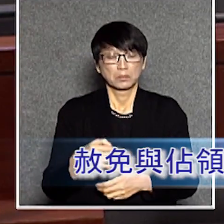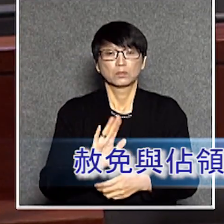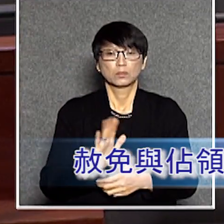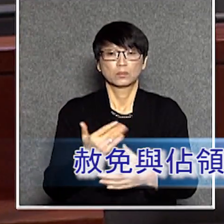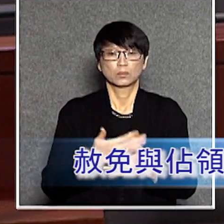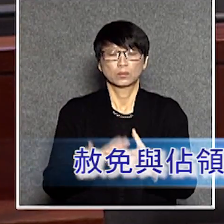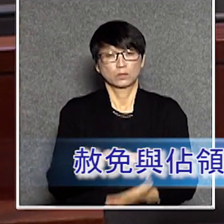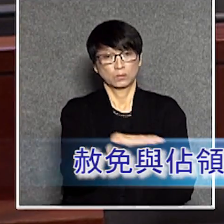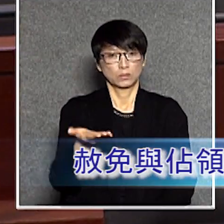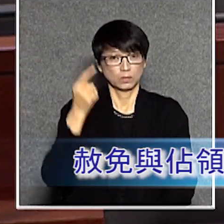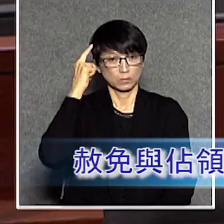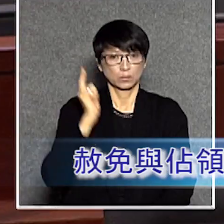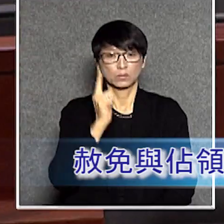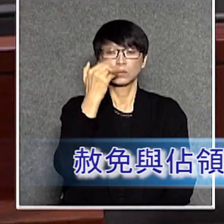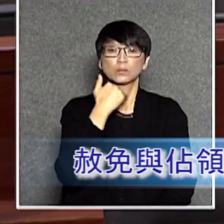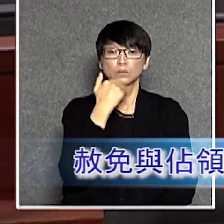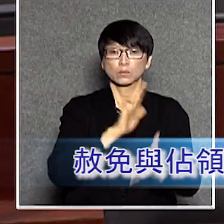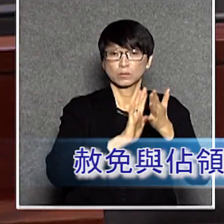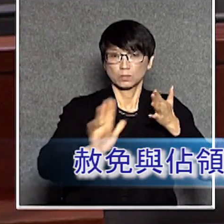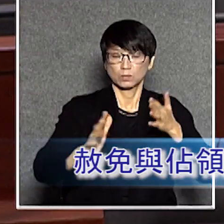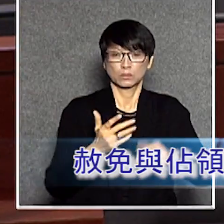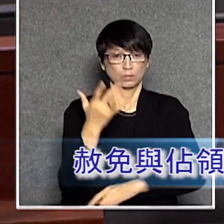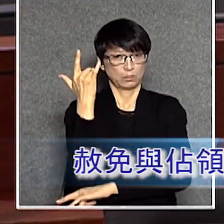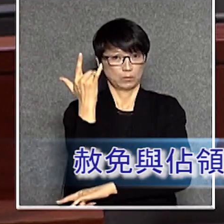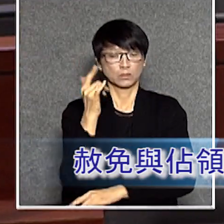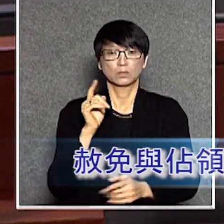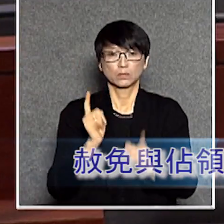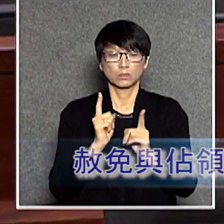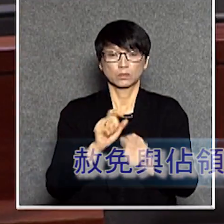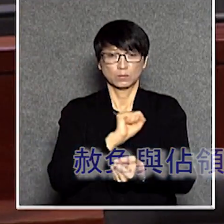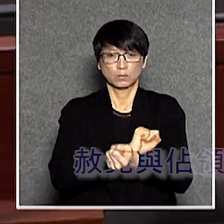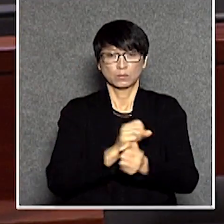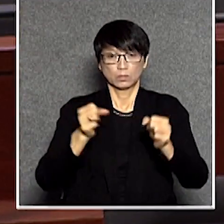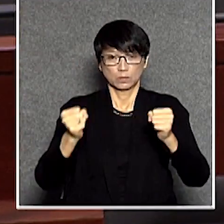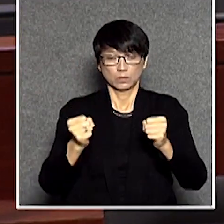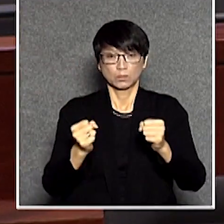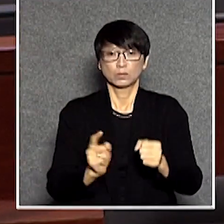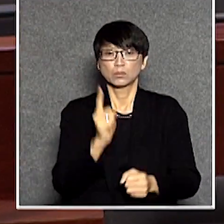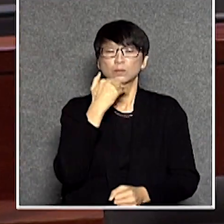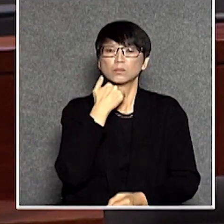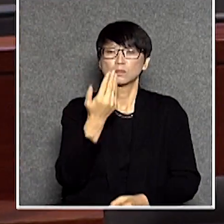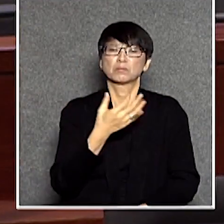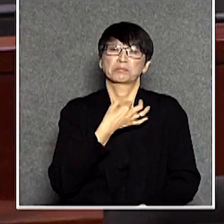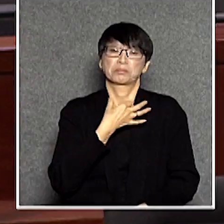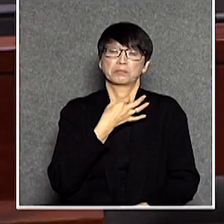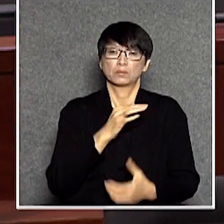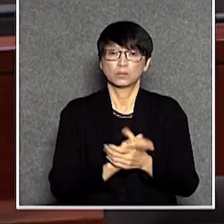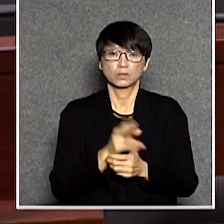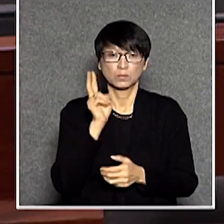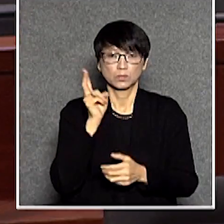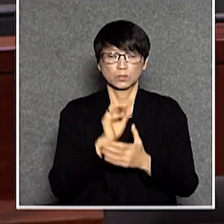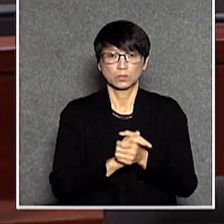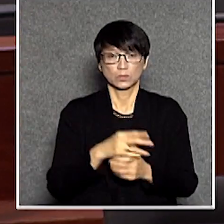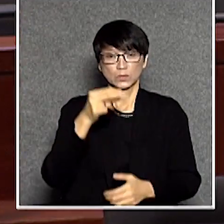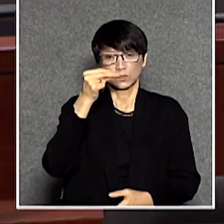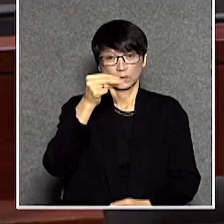道咧，上訴排期咧係等好耐嘅，即係隨時咧坐完監咧，上訴都未排到期。咁啊，例如即係有七位